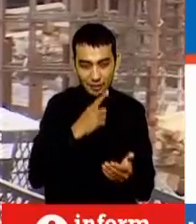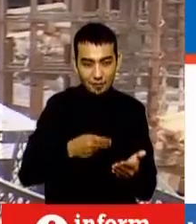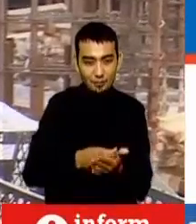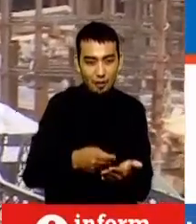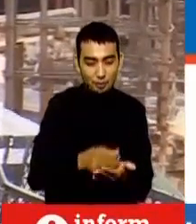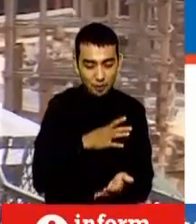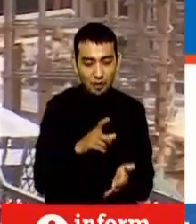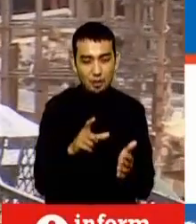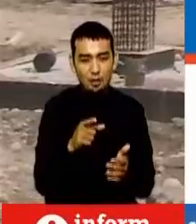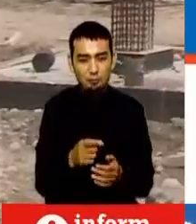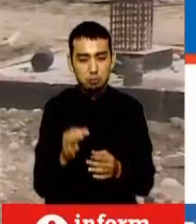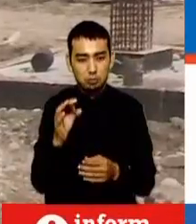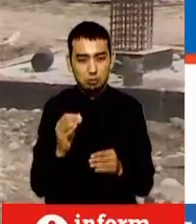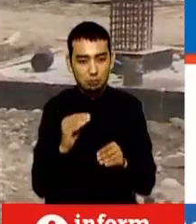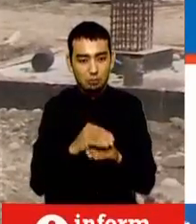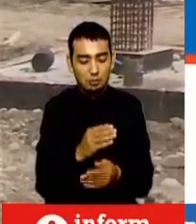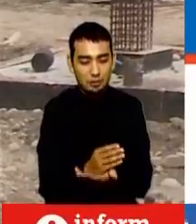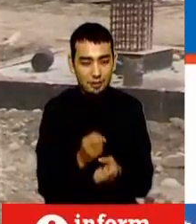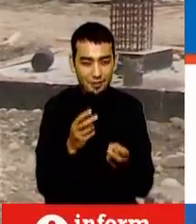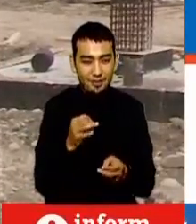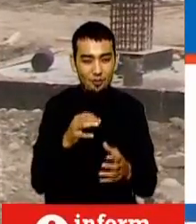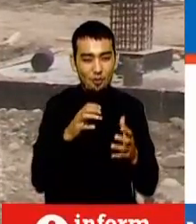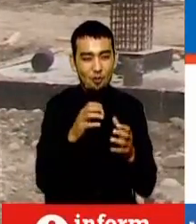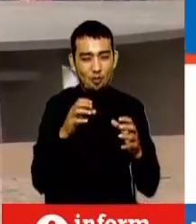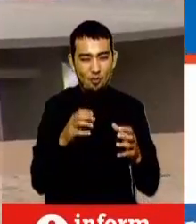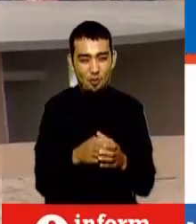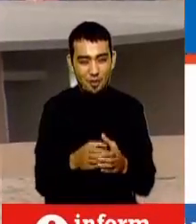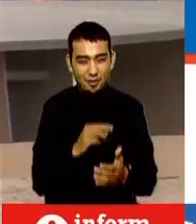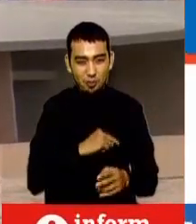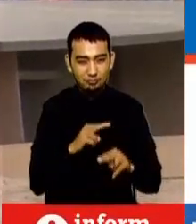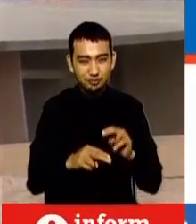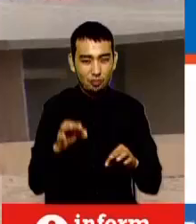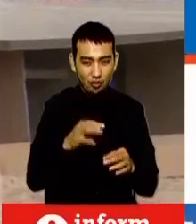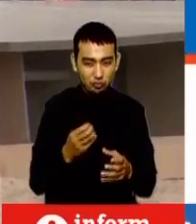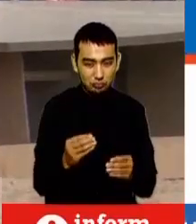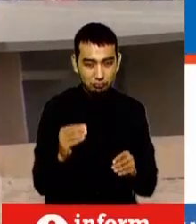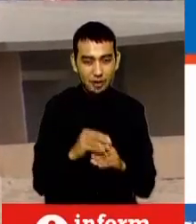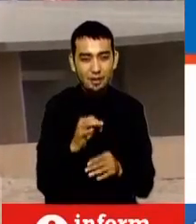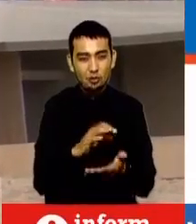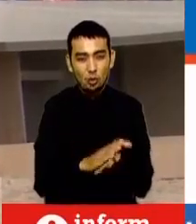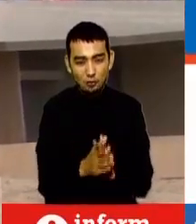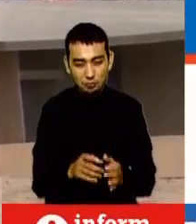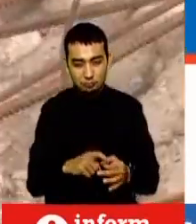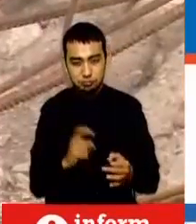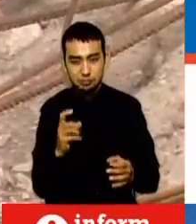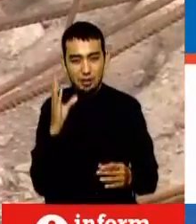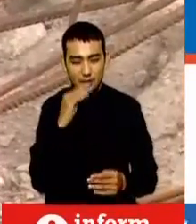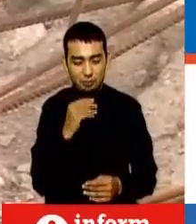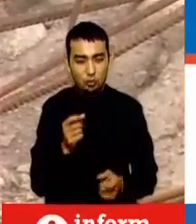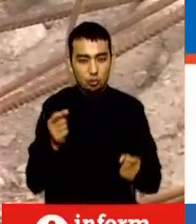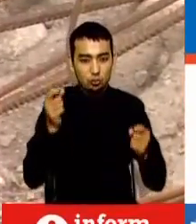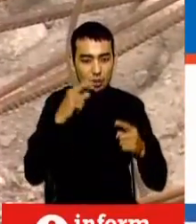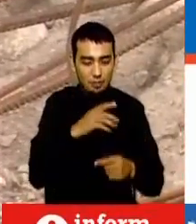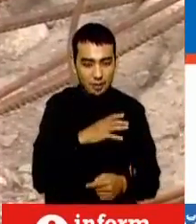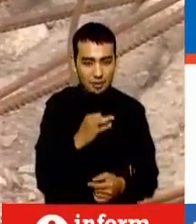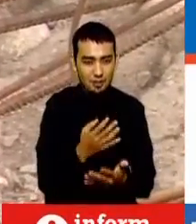өсімпұл жүретінін біліпті. Бұдан бөлек компания құрылыс жұмыстарын бір жақты ұзартып, қажетсе келісім шартты да бұзуға мүмкіндігі бар анықталған.